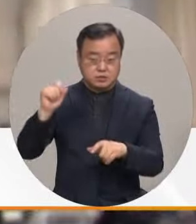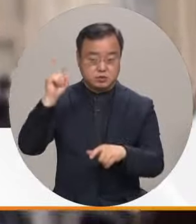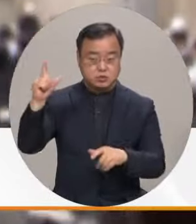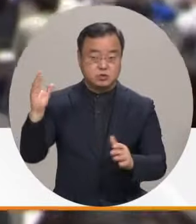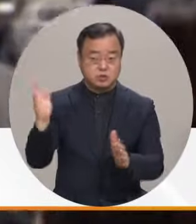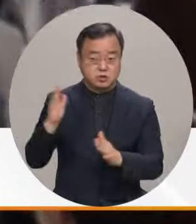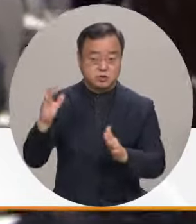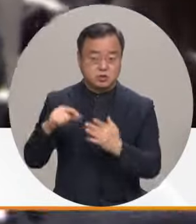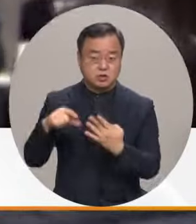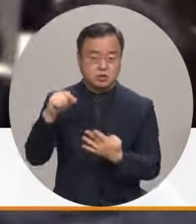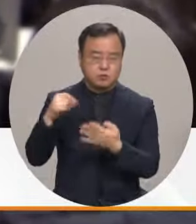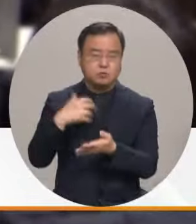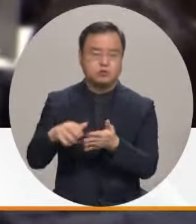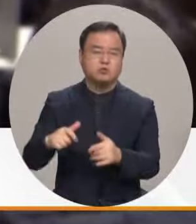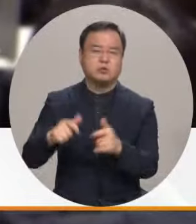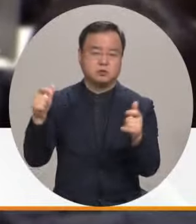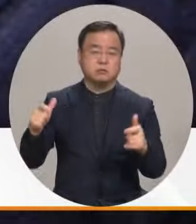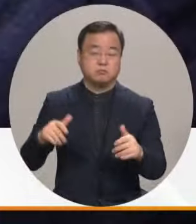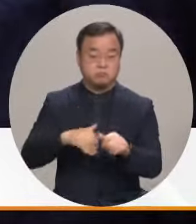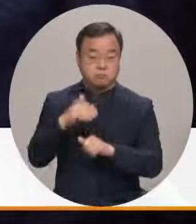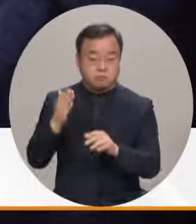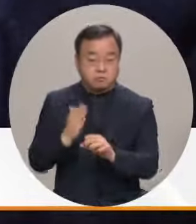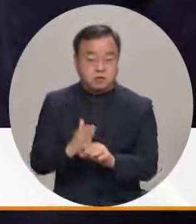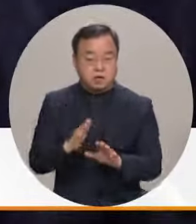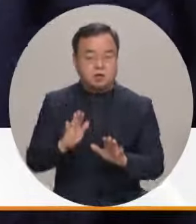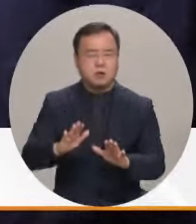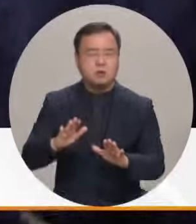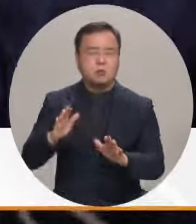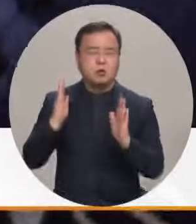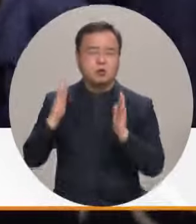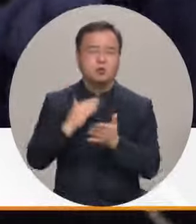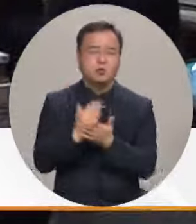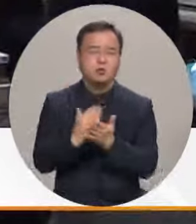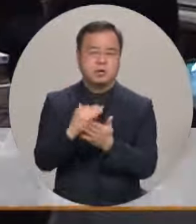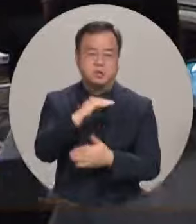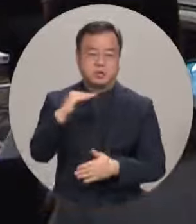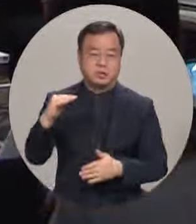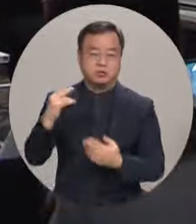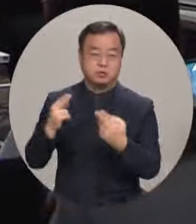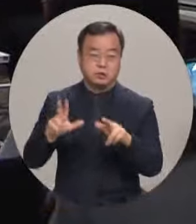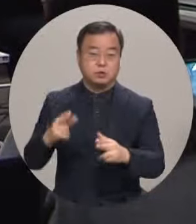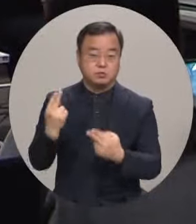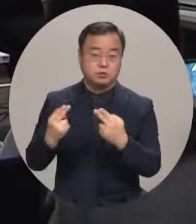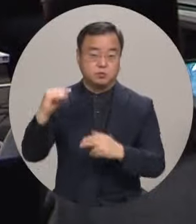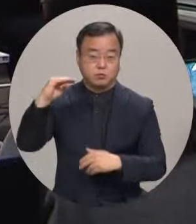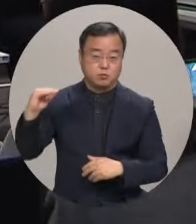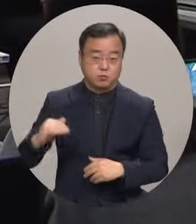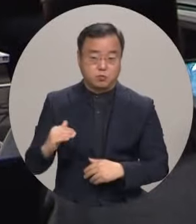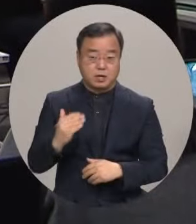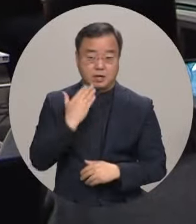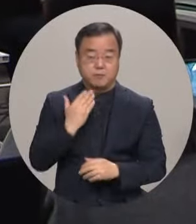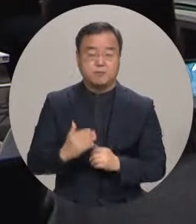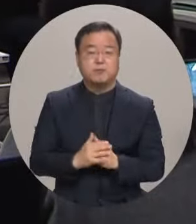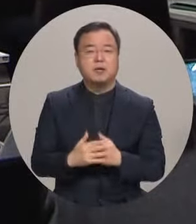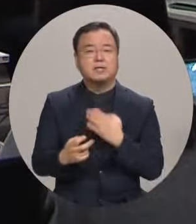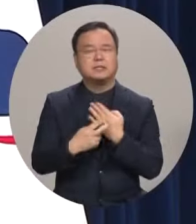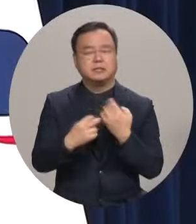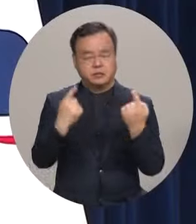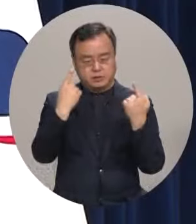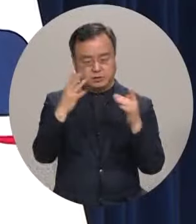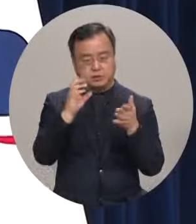거잖아요. 그러면 그 지역 인재에서 교과 컷은 약간 떨어질 수 있다예요, 지금보다. 정부는 당분간 의대 쏠림이 있을 수